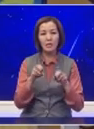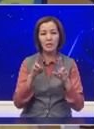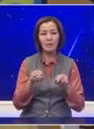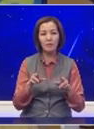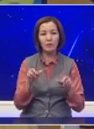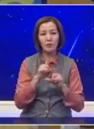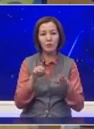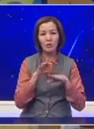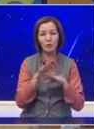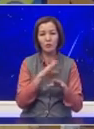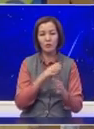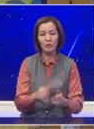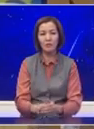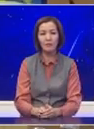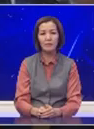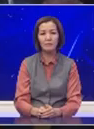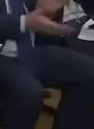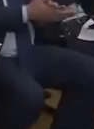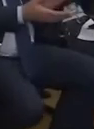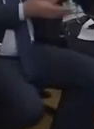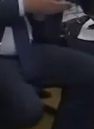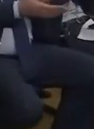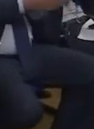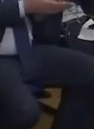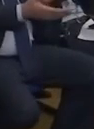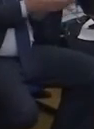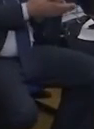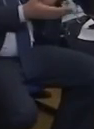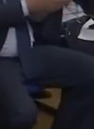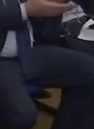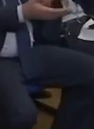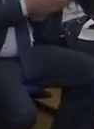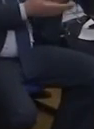ұйымдарында өткізілді. Жазира Исаева, Хангелді Ахметханов, Жетісу телеарнасы, Алматы облысынан.